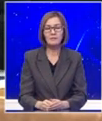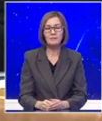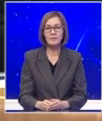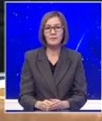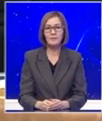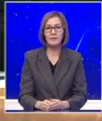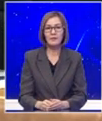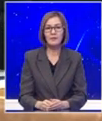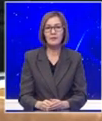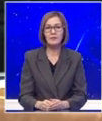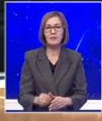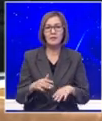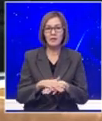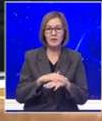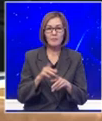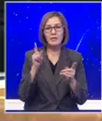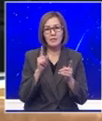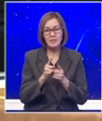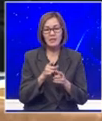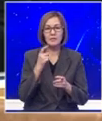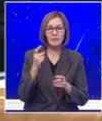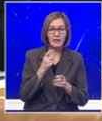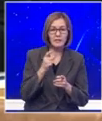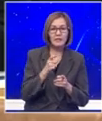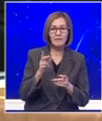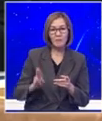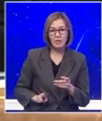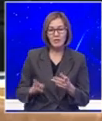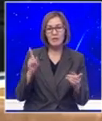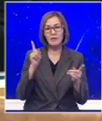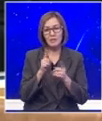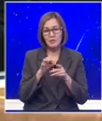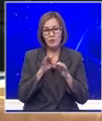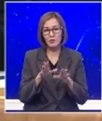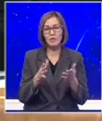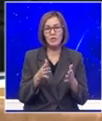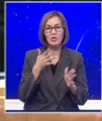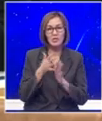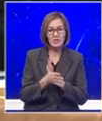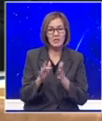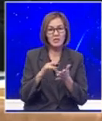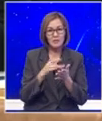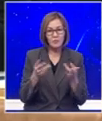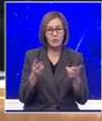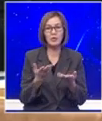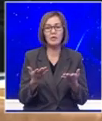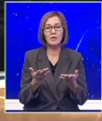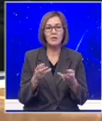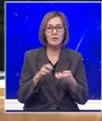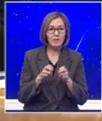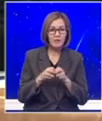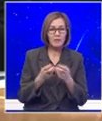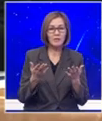болғанда өңірлерге шығып, шаруалармен кездесіп, осы шынымен де бүгінгі өзі бір өзектілік